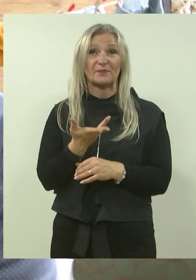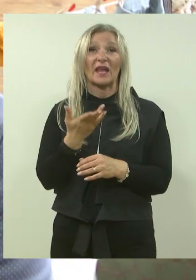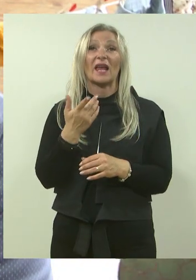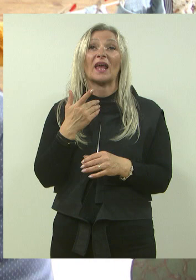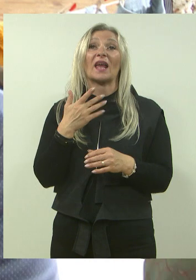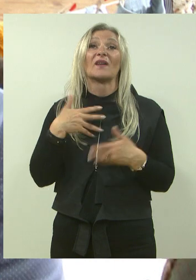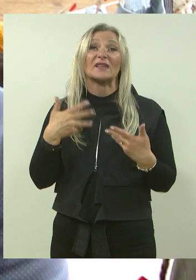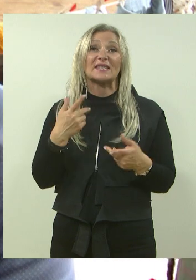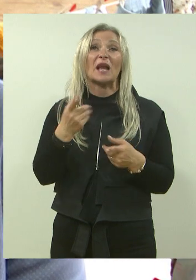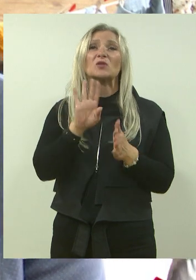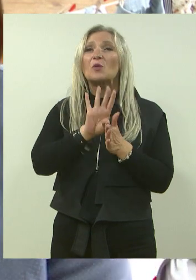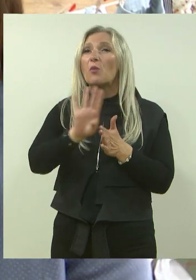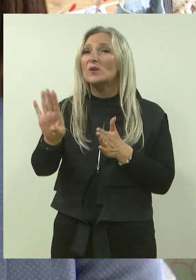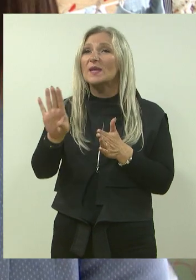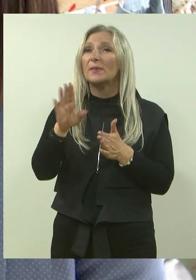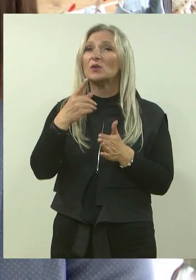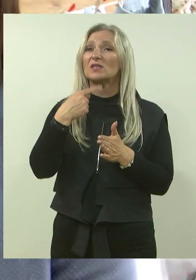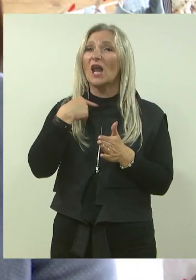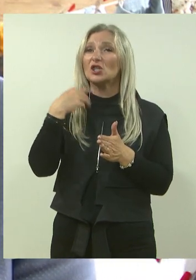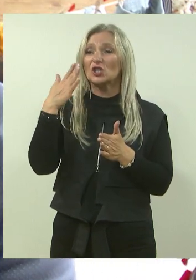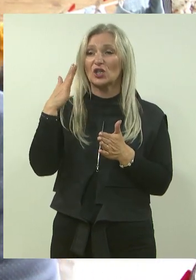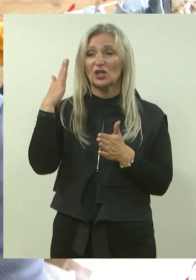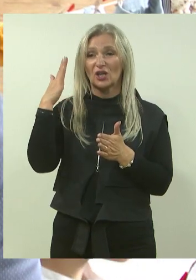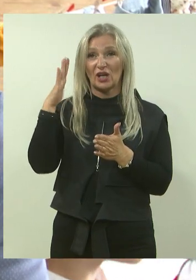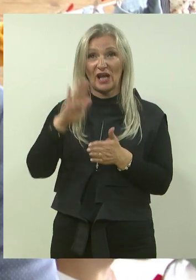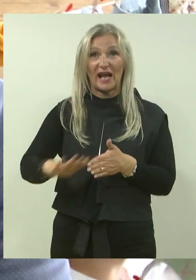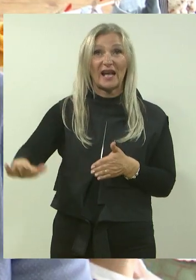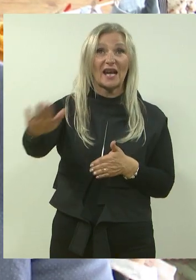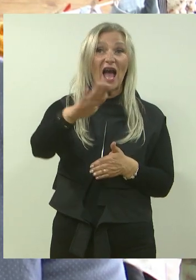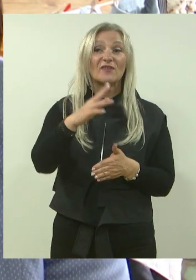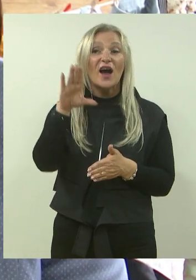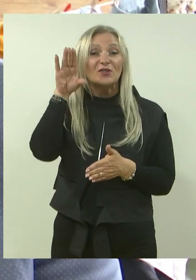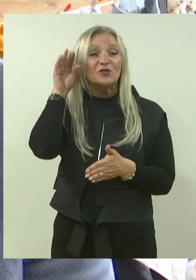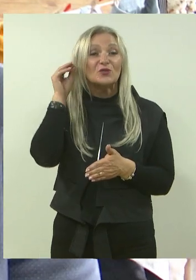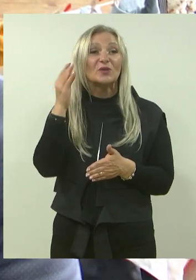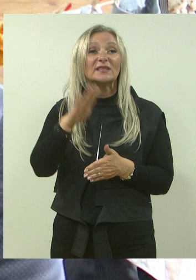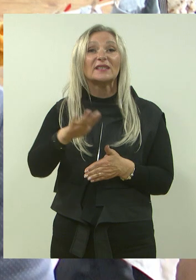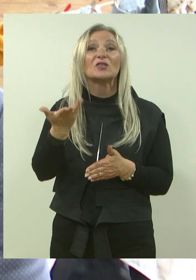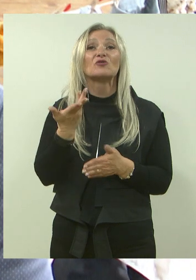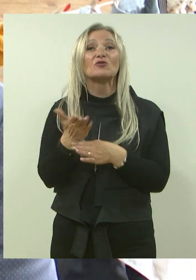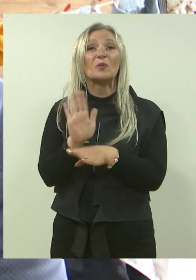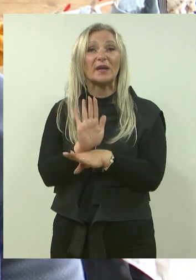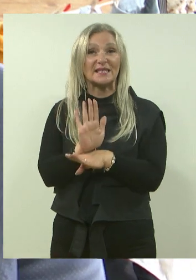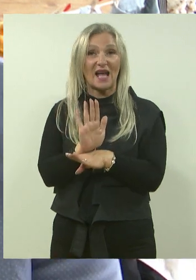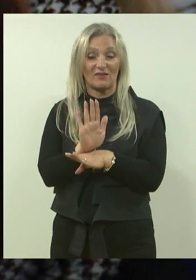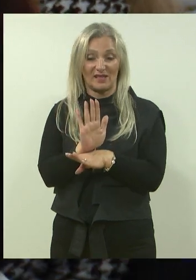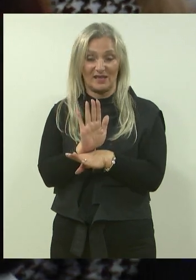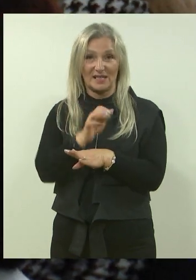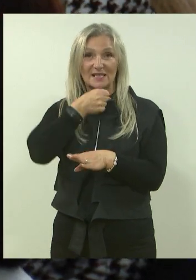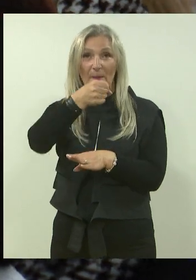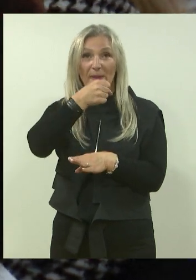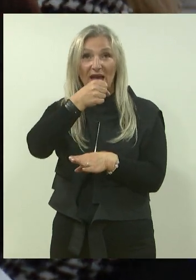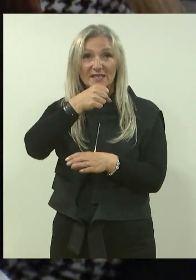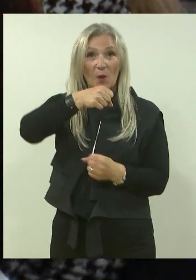i specifičnostima naših okolnih krajeva čuti današnju djecu što će predstaviti sa pjesmom, pokretom i